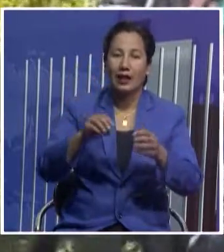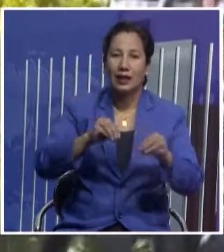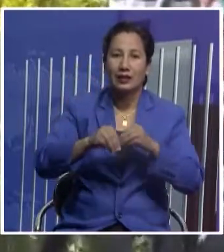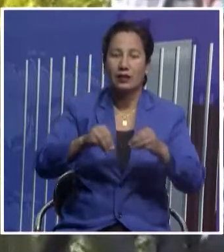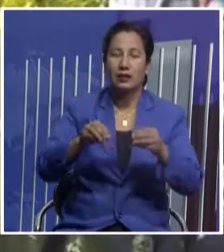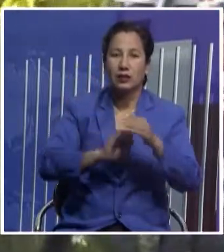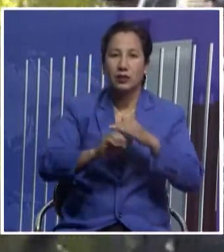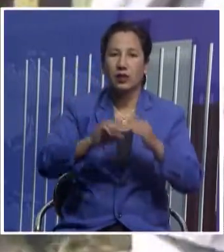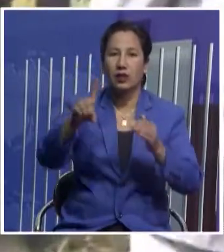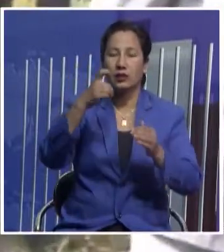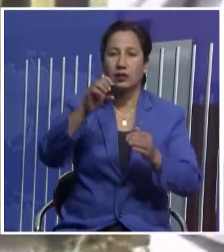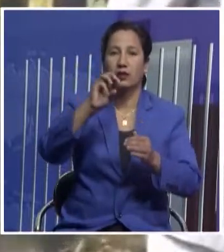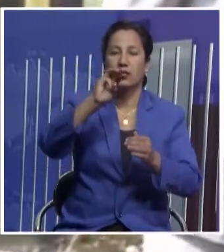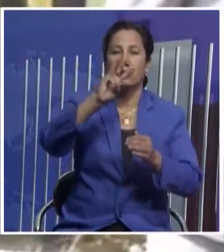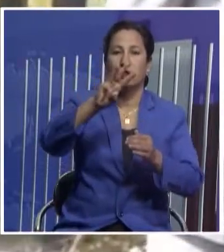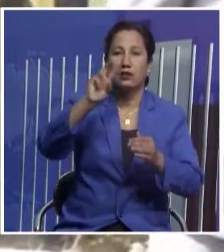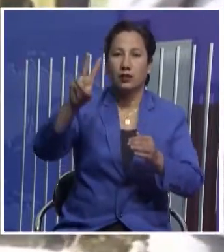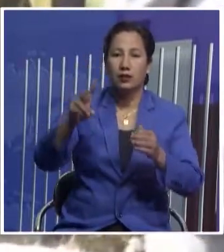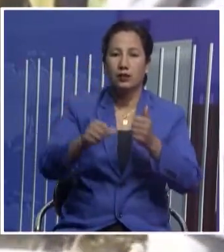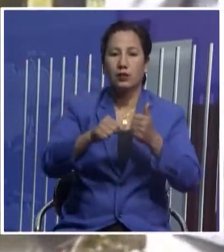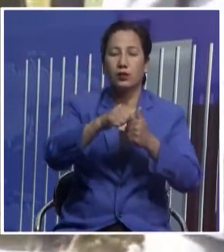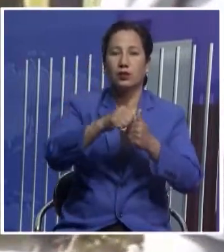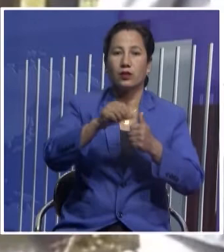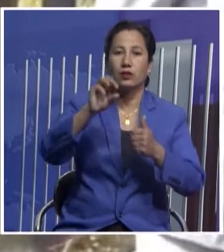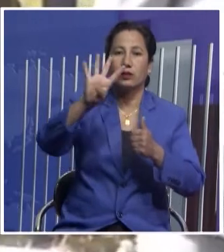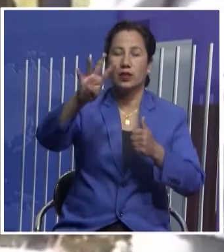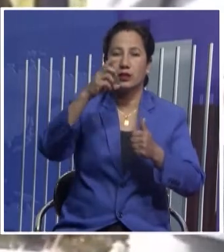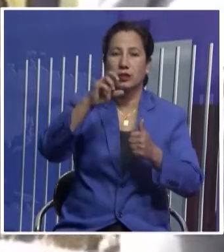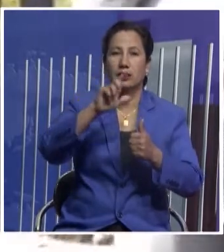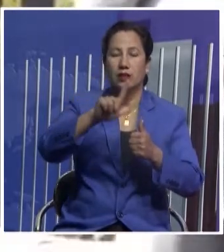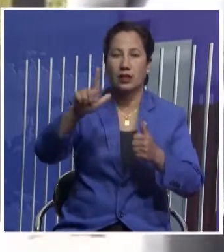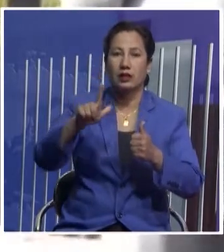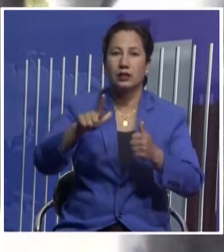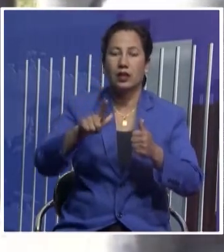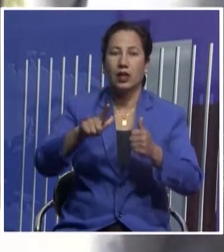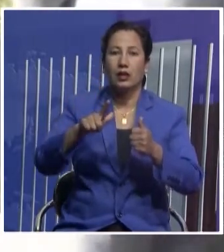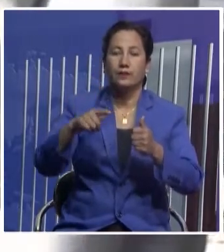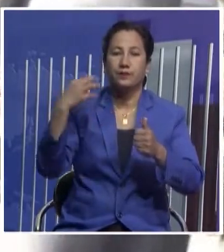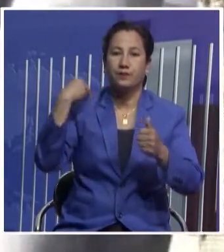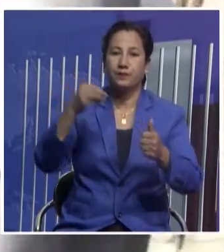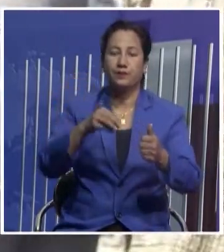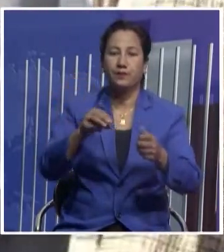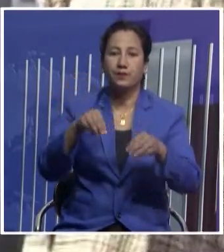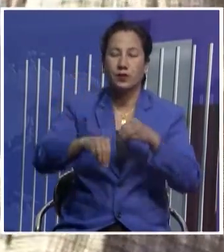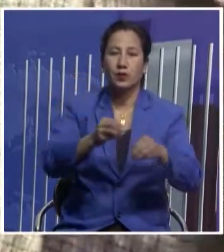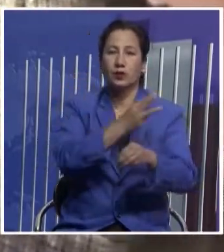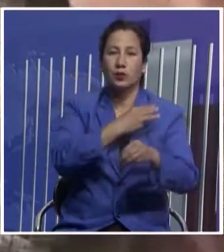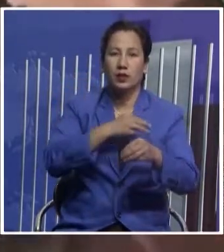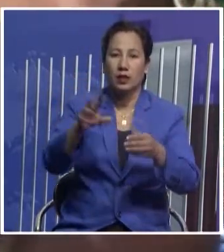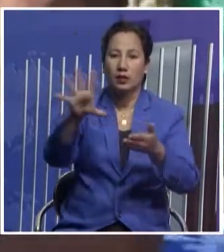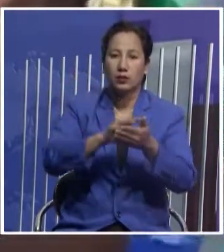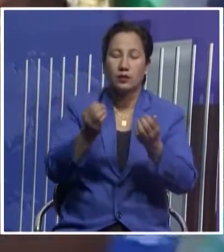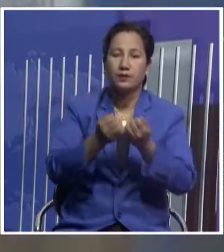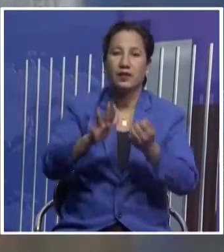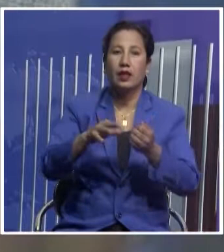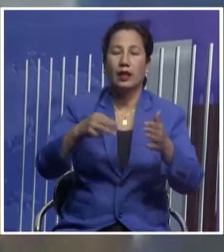अनुसार 132 पदका लागि 487 उम्मेद्वार चुनावी प्रतिस्पर्धामा हुनुहुन्छ कंग्रेस विधान